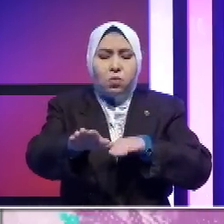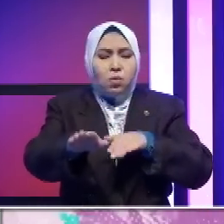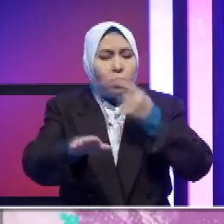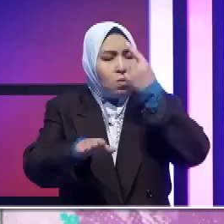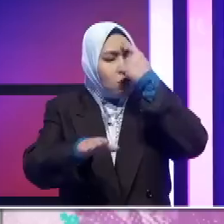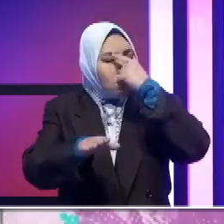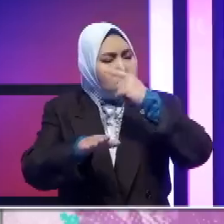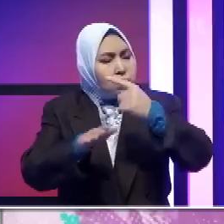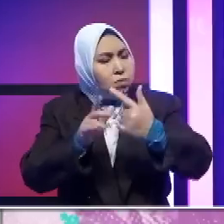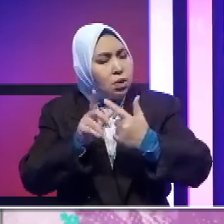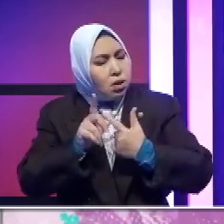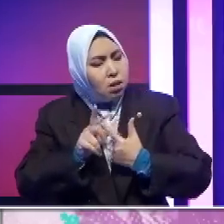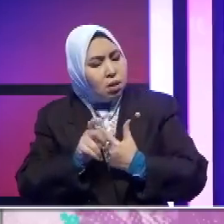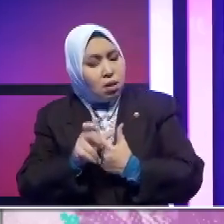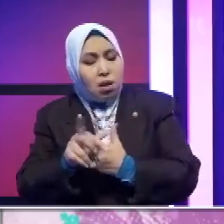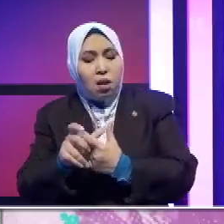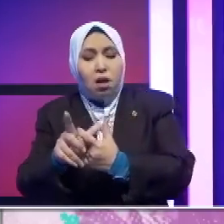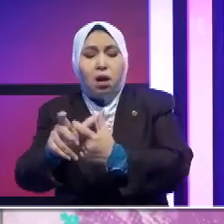مدبرين ما